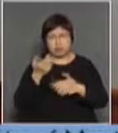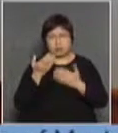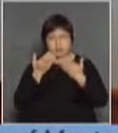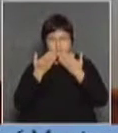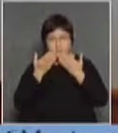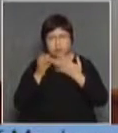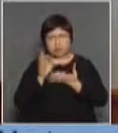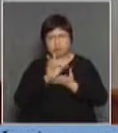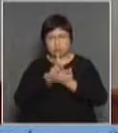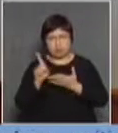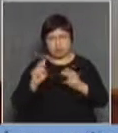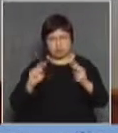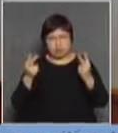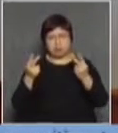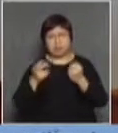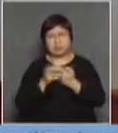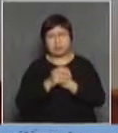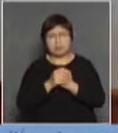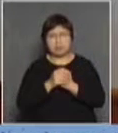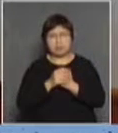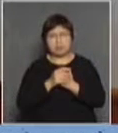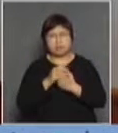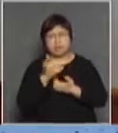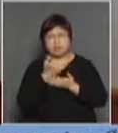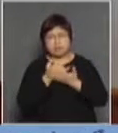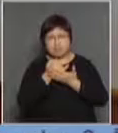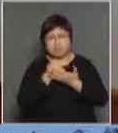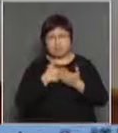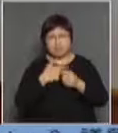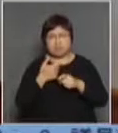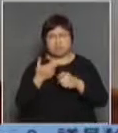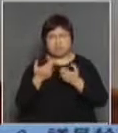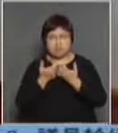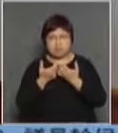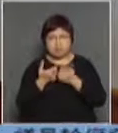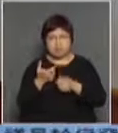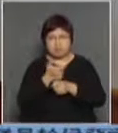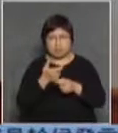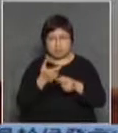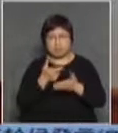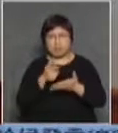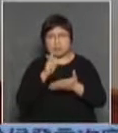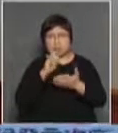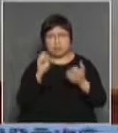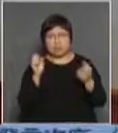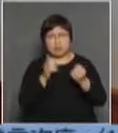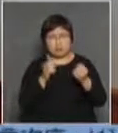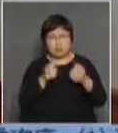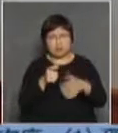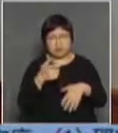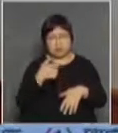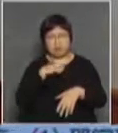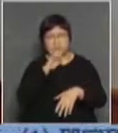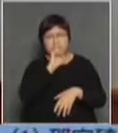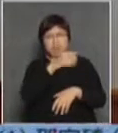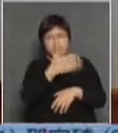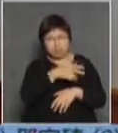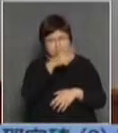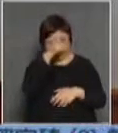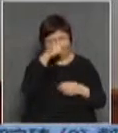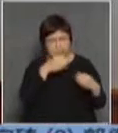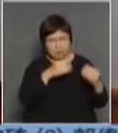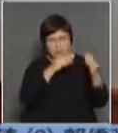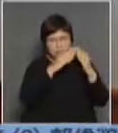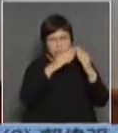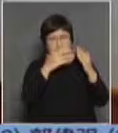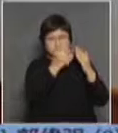發展等。我在審議預算案的相關會議裏曾經問過教育局長